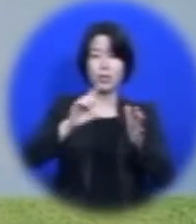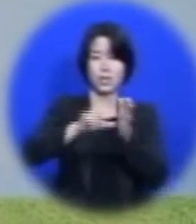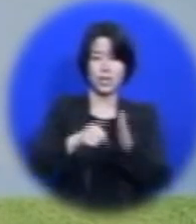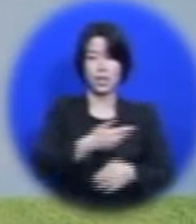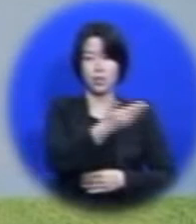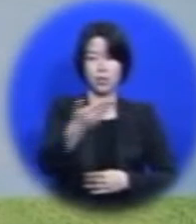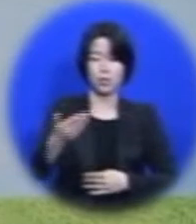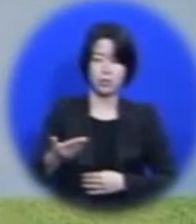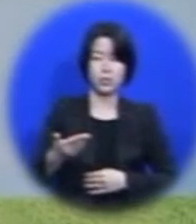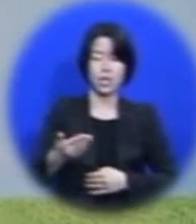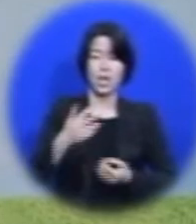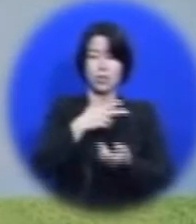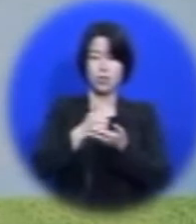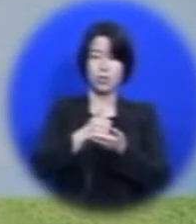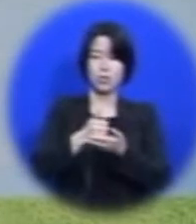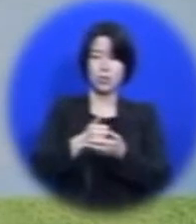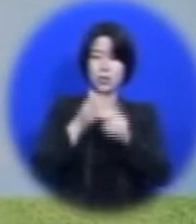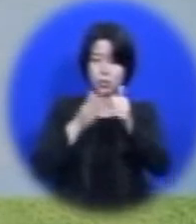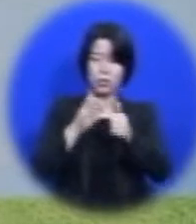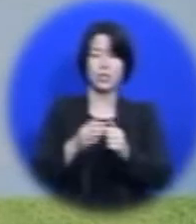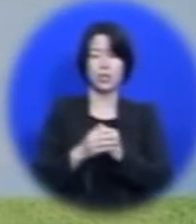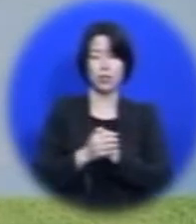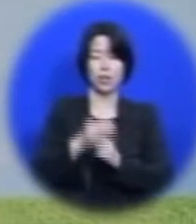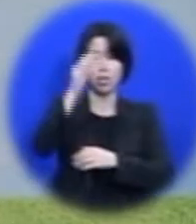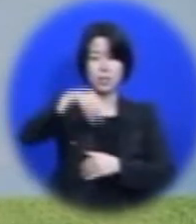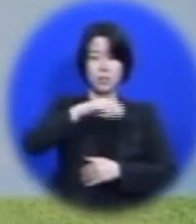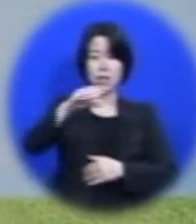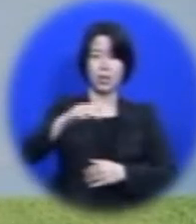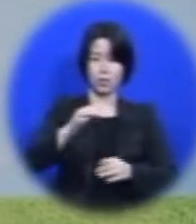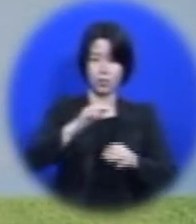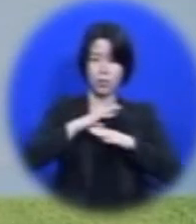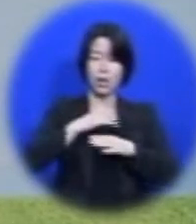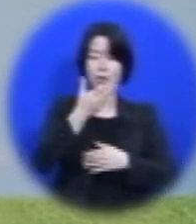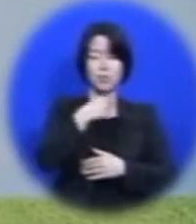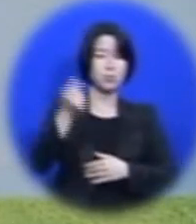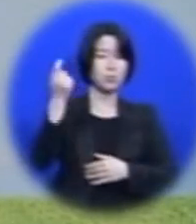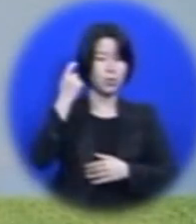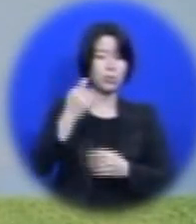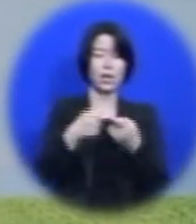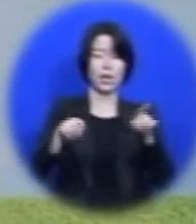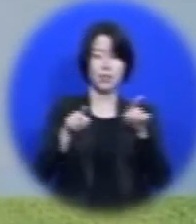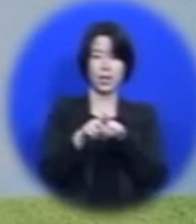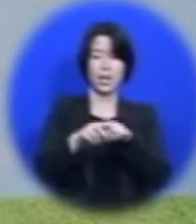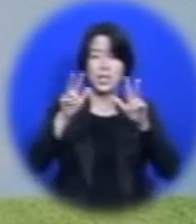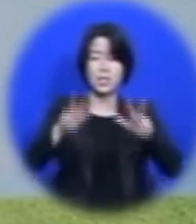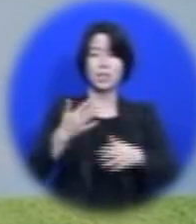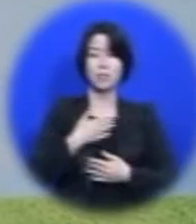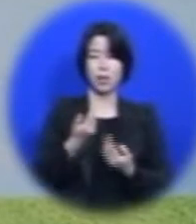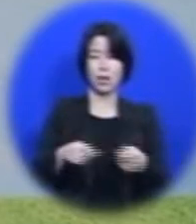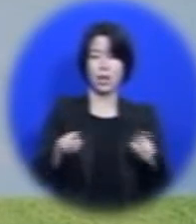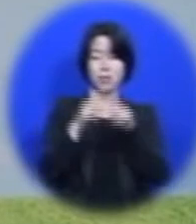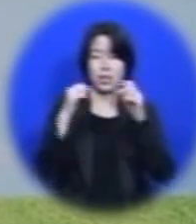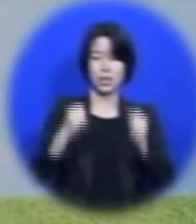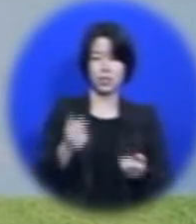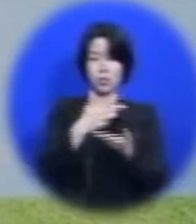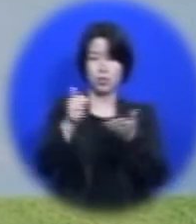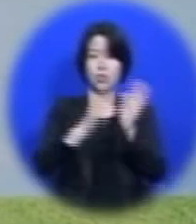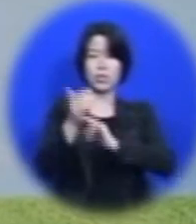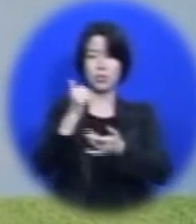여러분 주님을 구하세요. 십자가의 놀라운 십자가의 복음과 함께 지금 나와 같이 계신 주